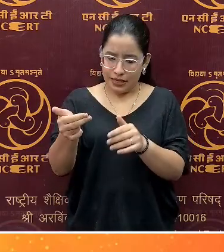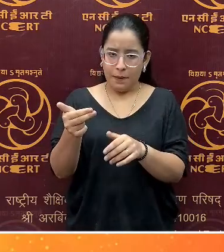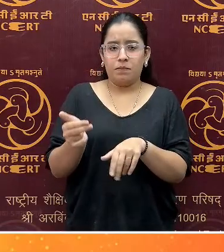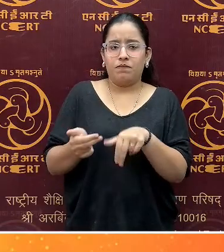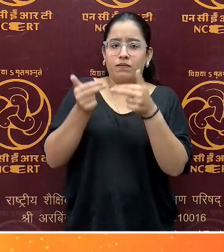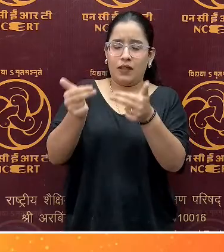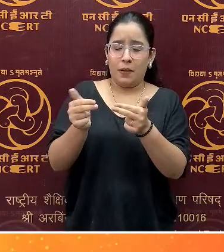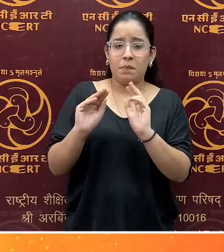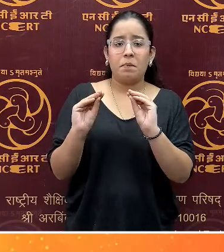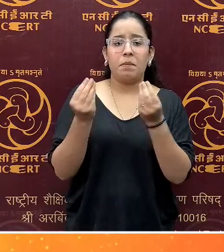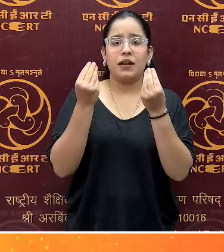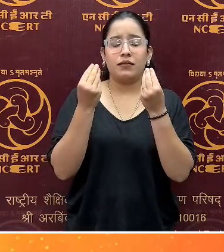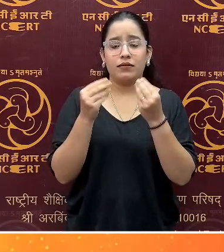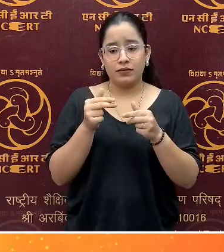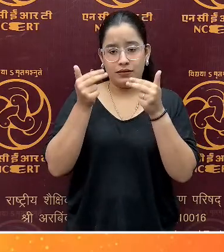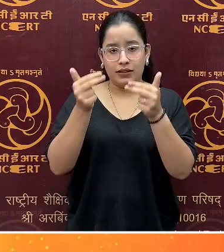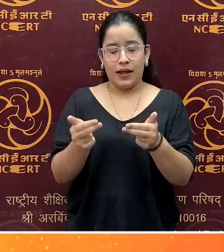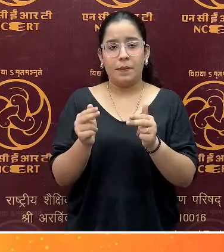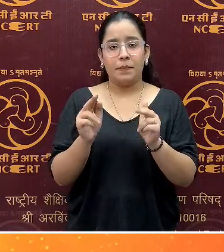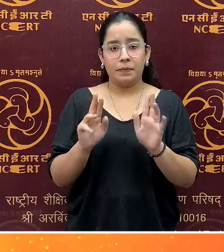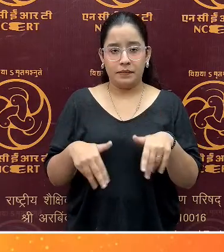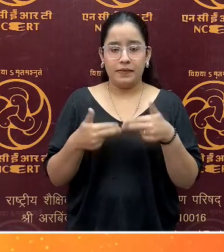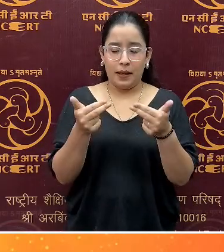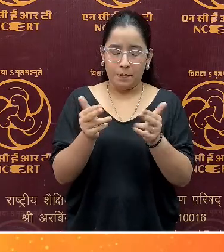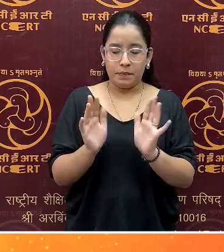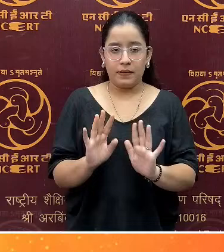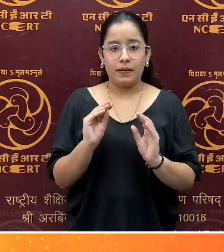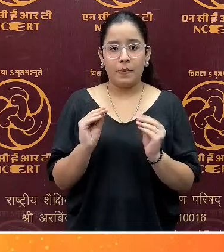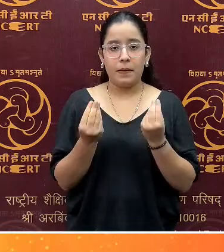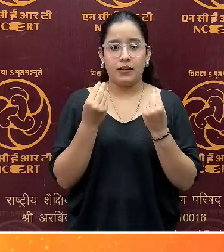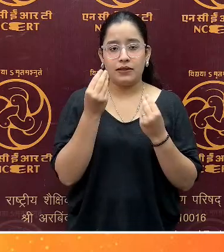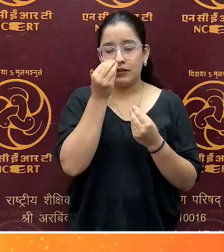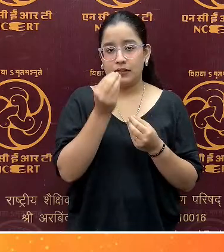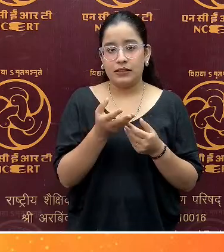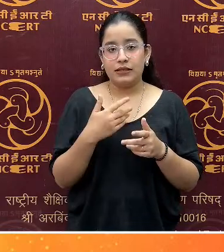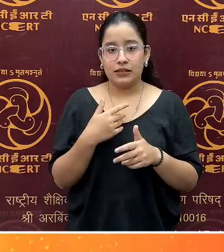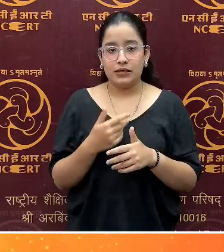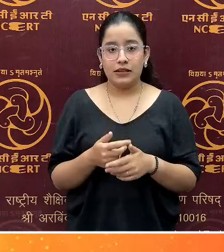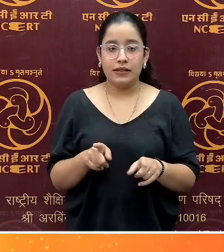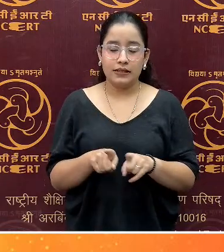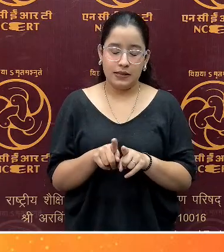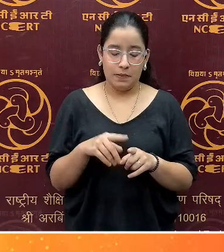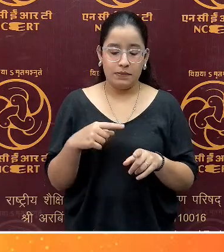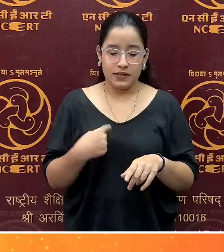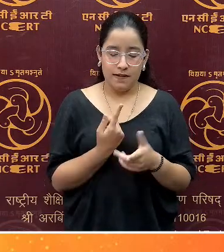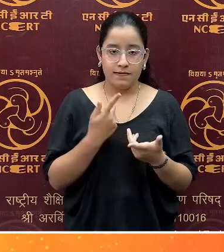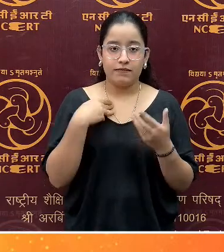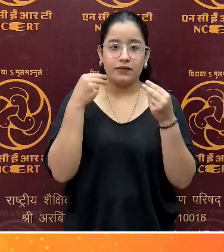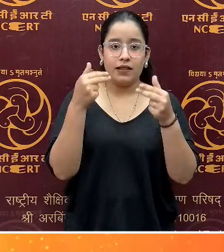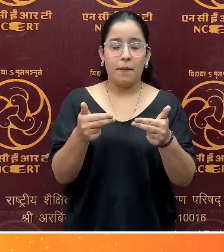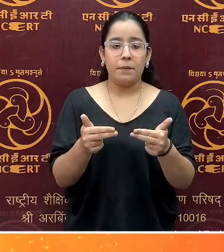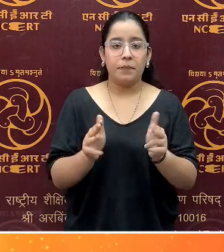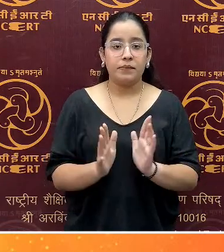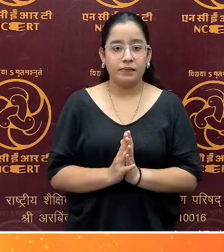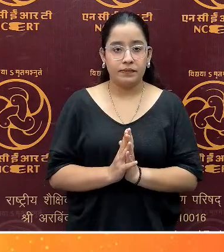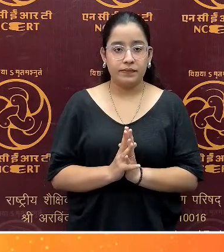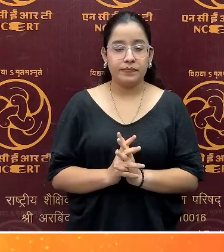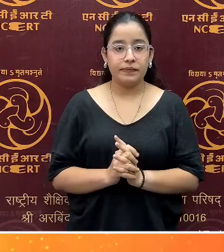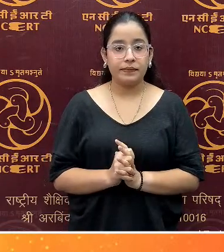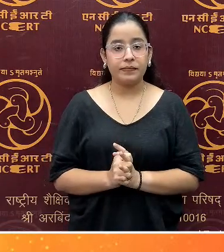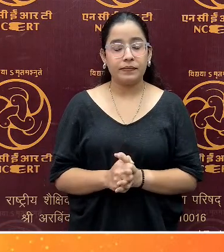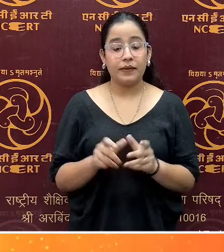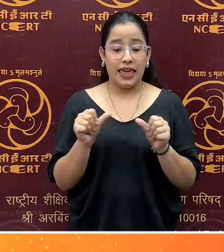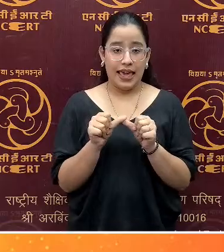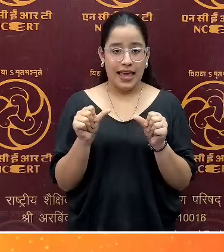name it. It's not mentioned in the question. हम question को हम frame करते हैं. मतलब solution लेने के लिए कुछ चीजें हम consider करते हैं. So that's what I have considered.